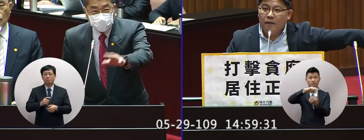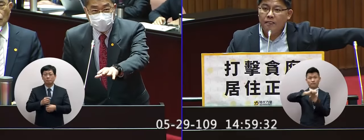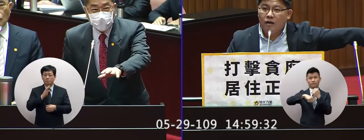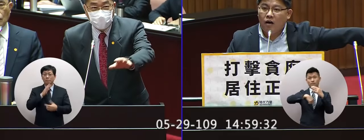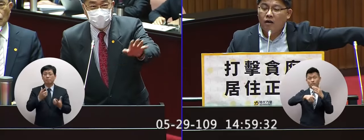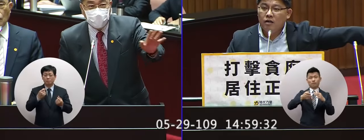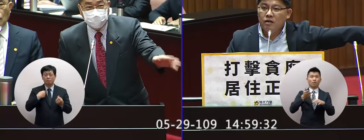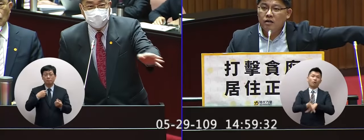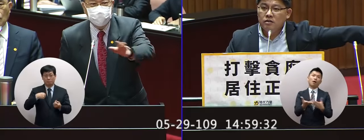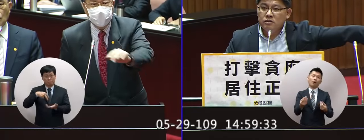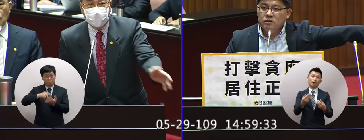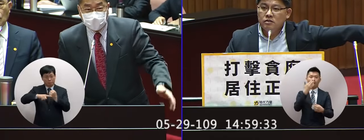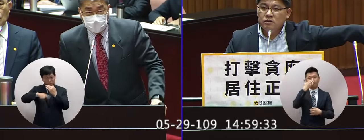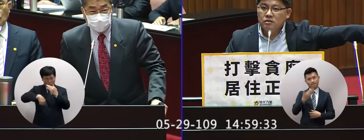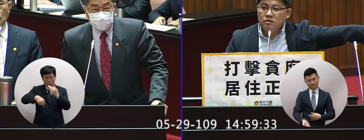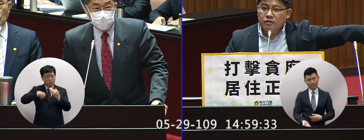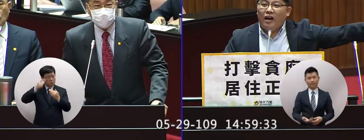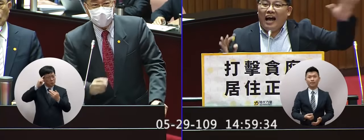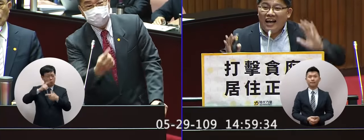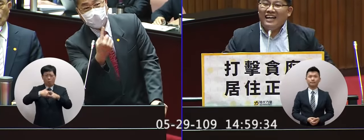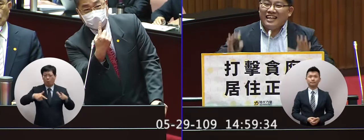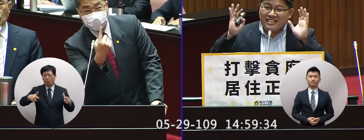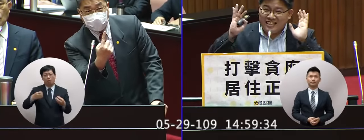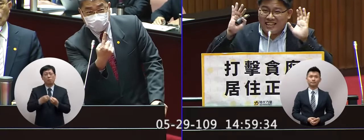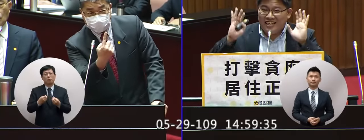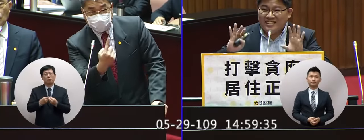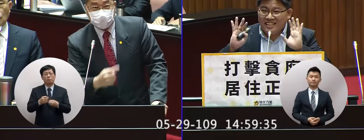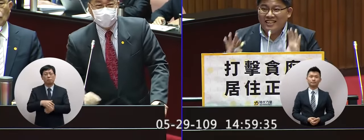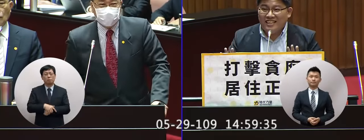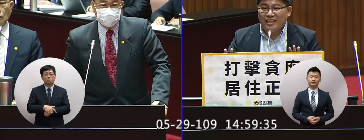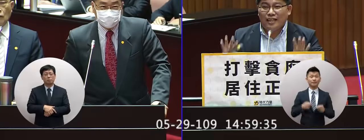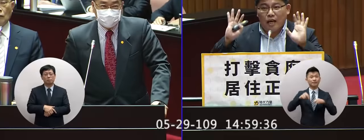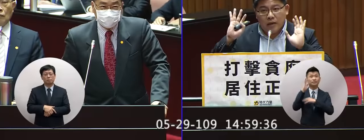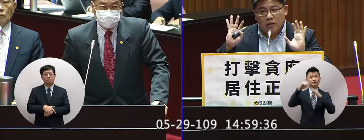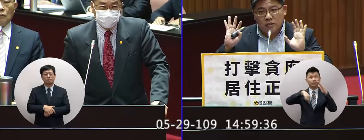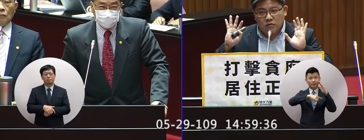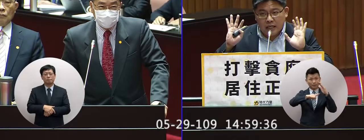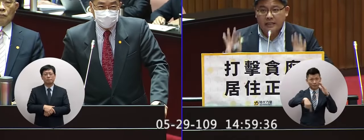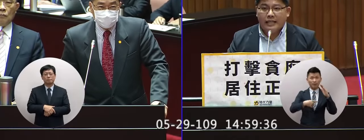过嘛。 啊，李焕英，咱委员有真侪意见呐。啊，所以唔只系讲建议。 行政